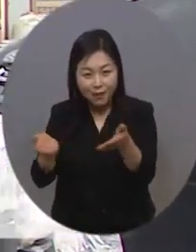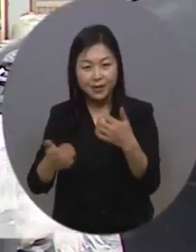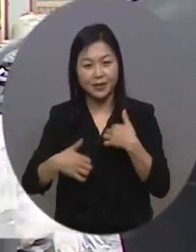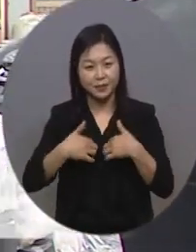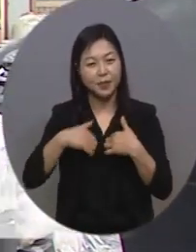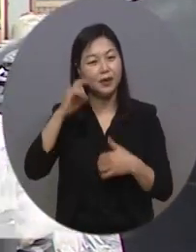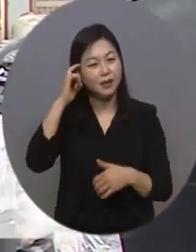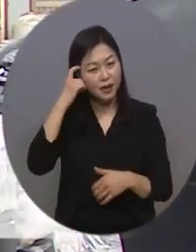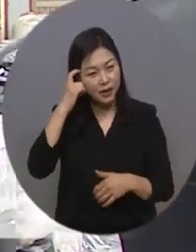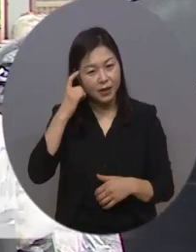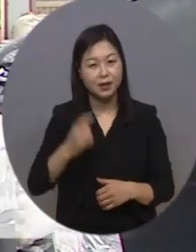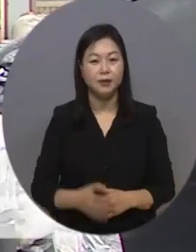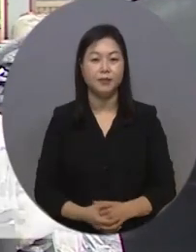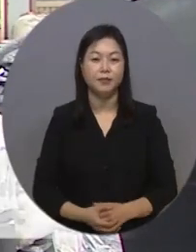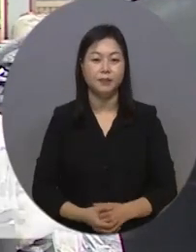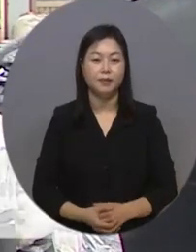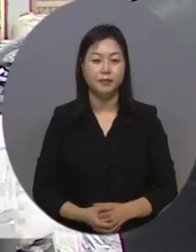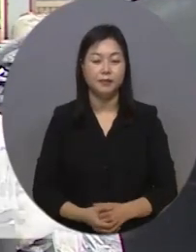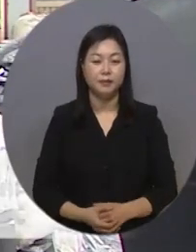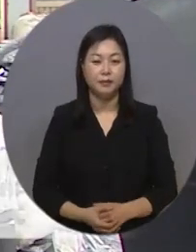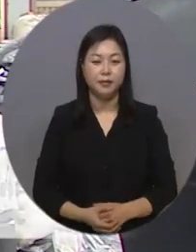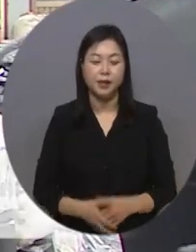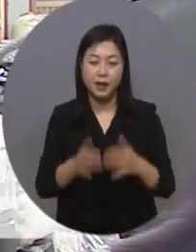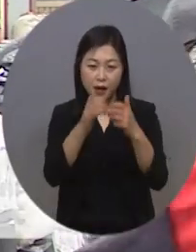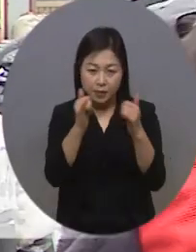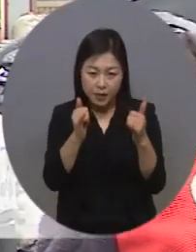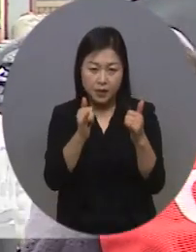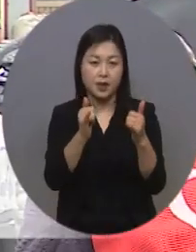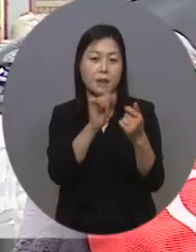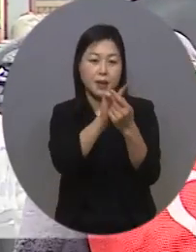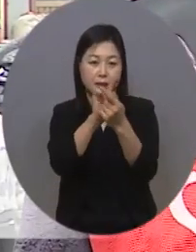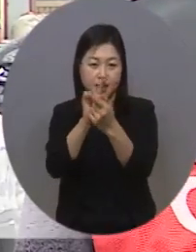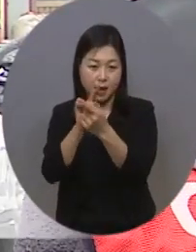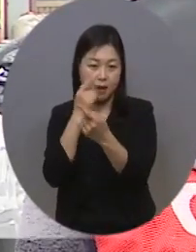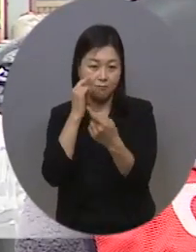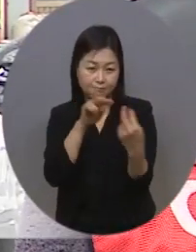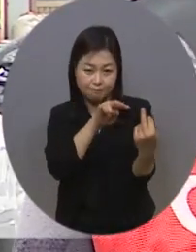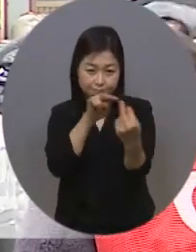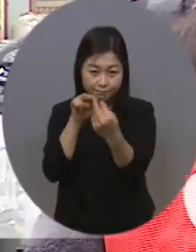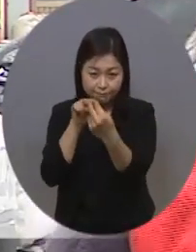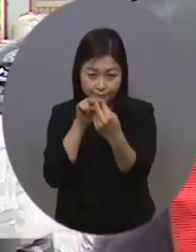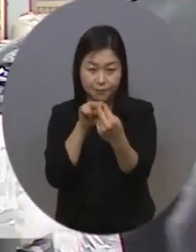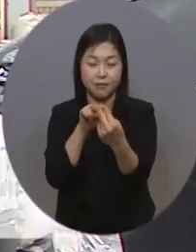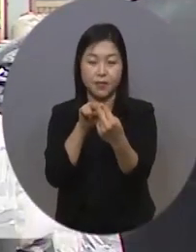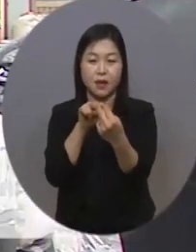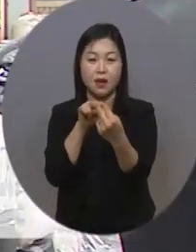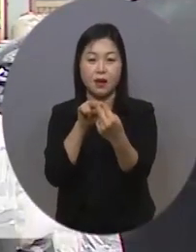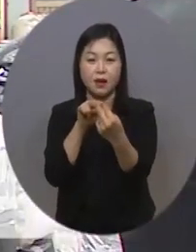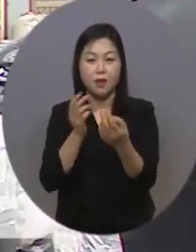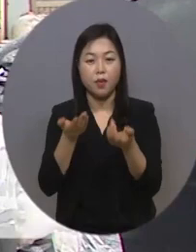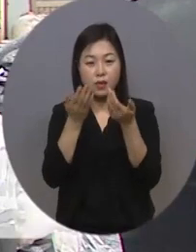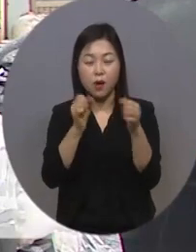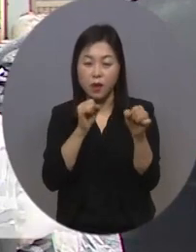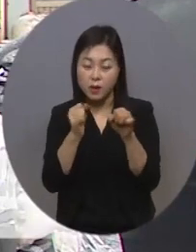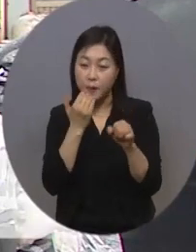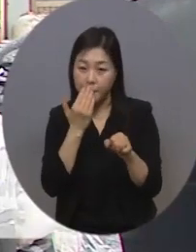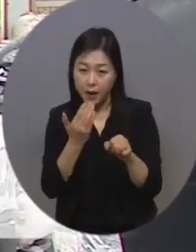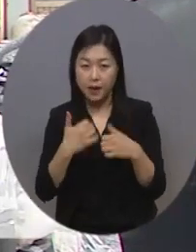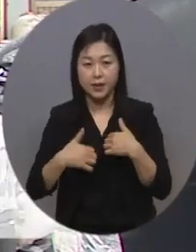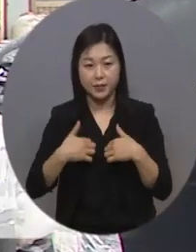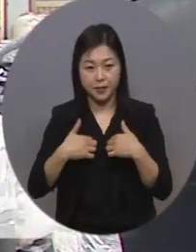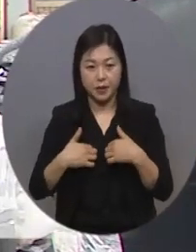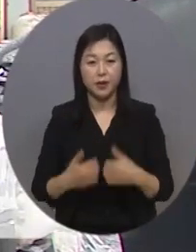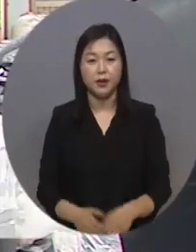있습니다. 다른 사람들을 직접 만나서 이 눈빛을 교환하면서 눈빛을 나누면서 이런 봉사활동을 할 수 있어서 너무